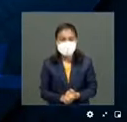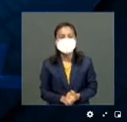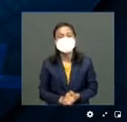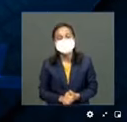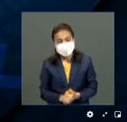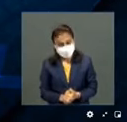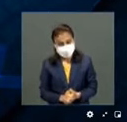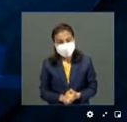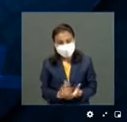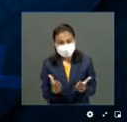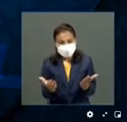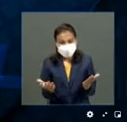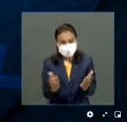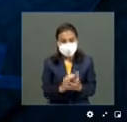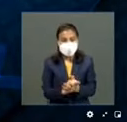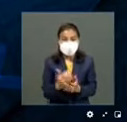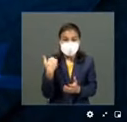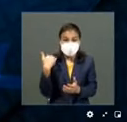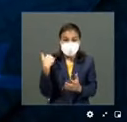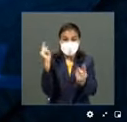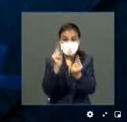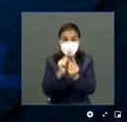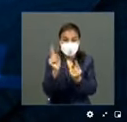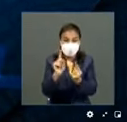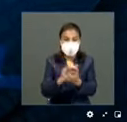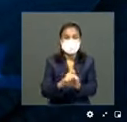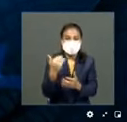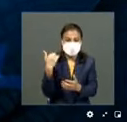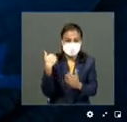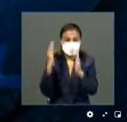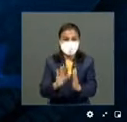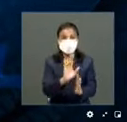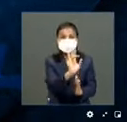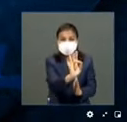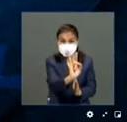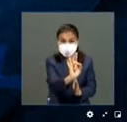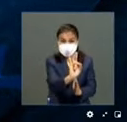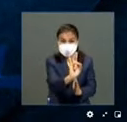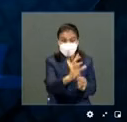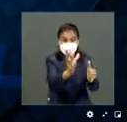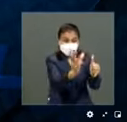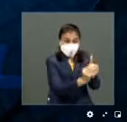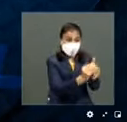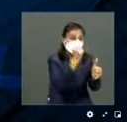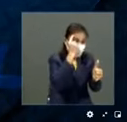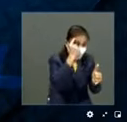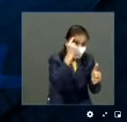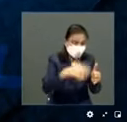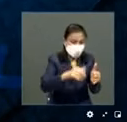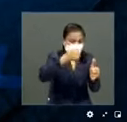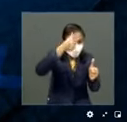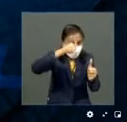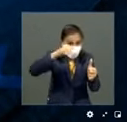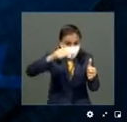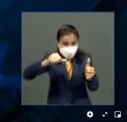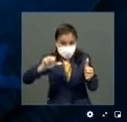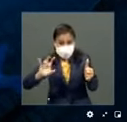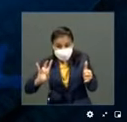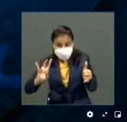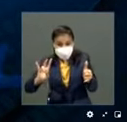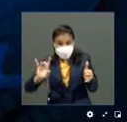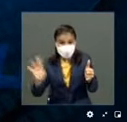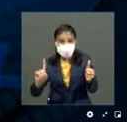ะและนอกจากนี้นะคะยังพบว่าอีก7รายเสียชีวิตภายใน1สัปดาห์หลังวันที่ทราบผลติ